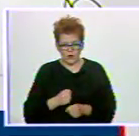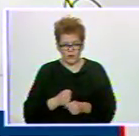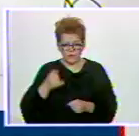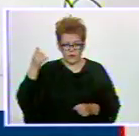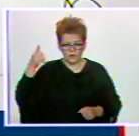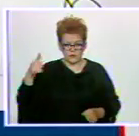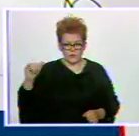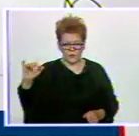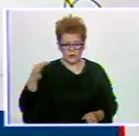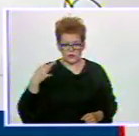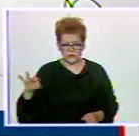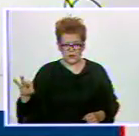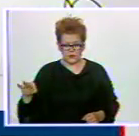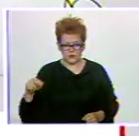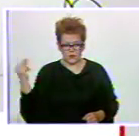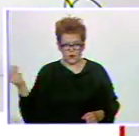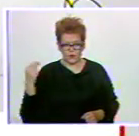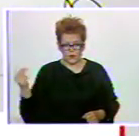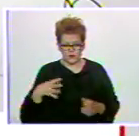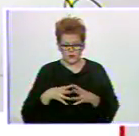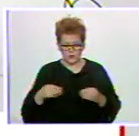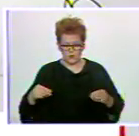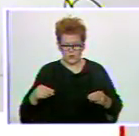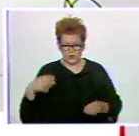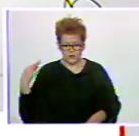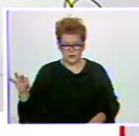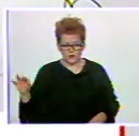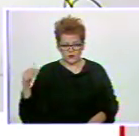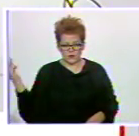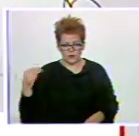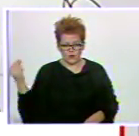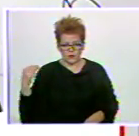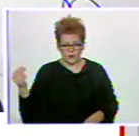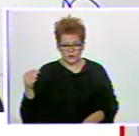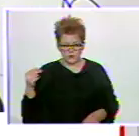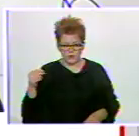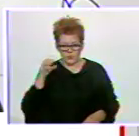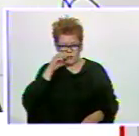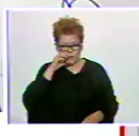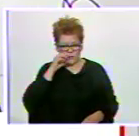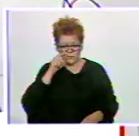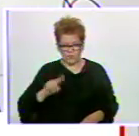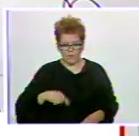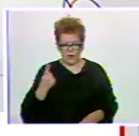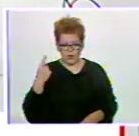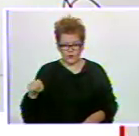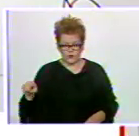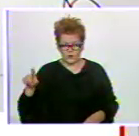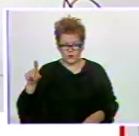ancorate în 10 orașe din România și 10 orașe din Bulgaria, însumând peste 120 de ore de zbor ancorat